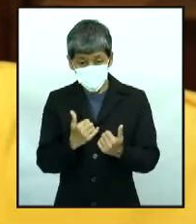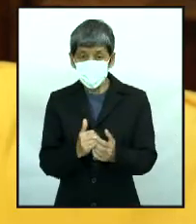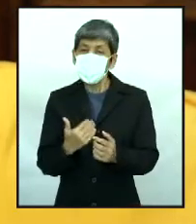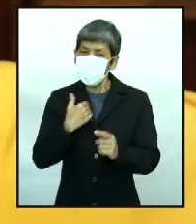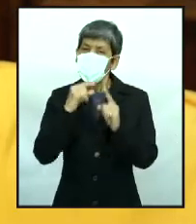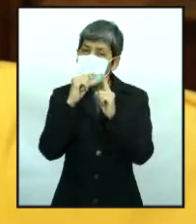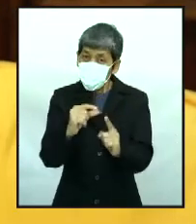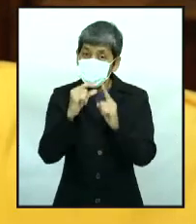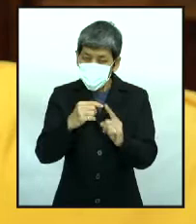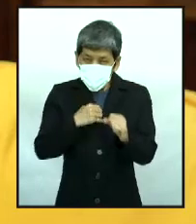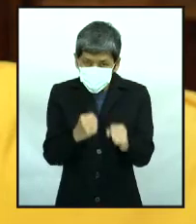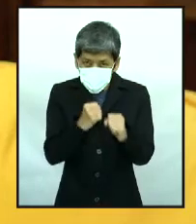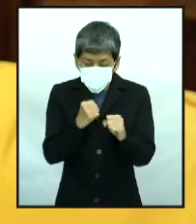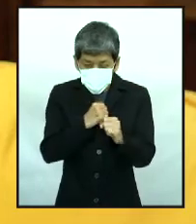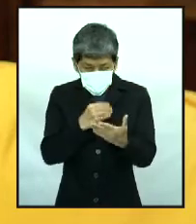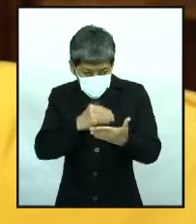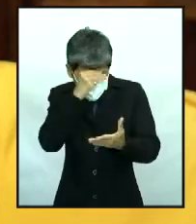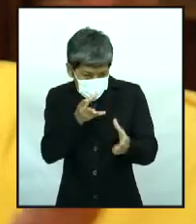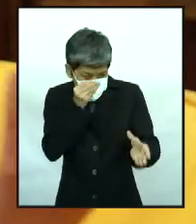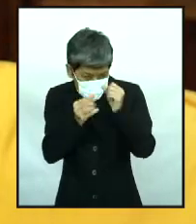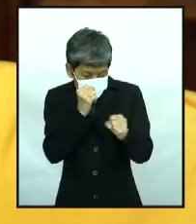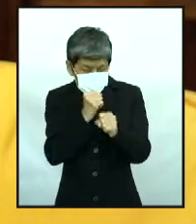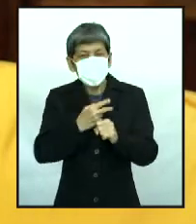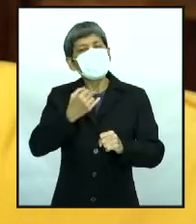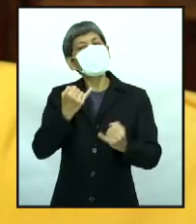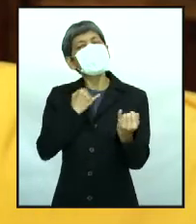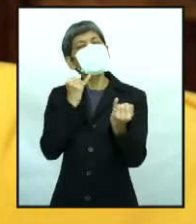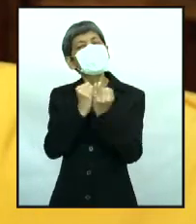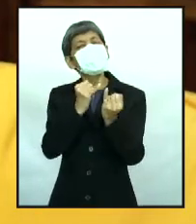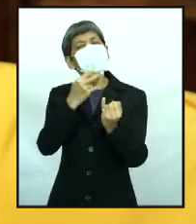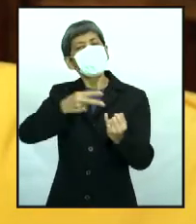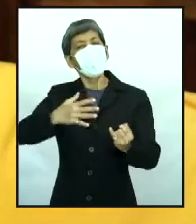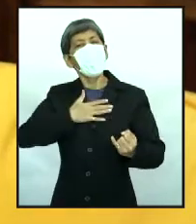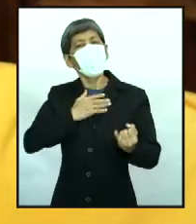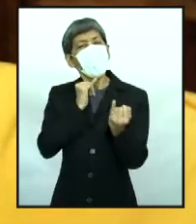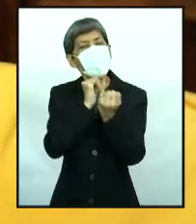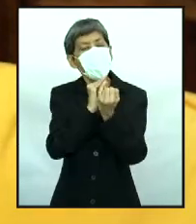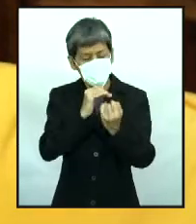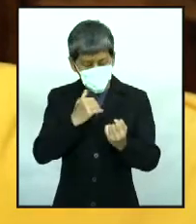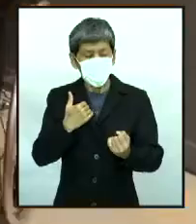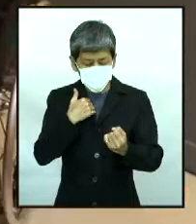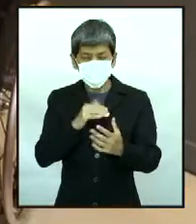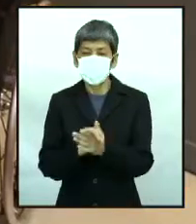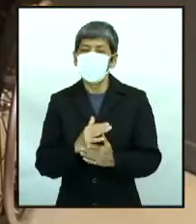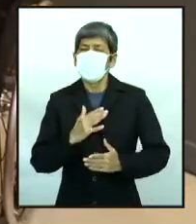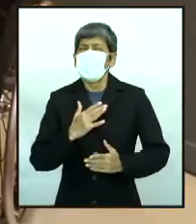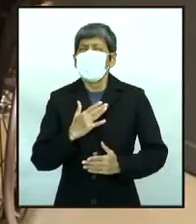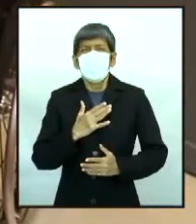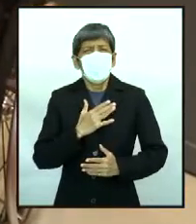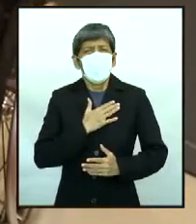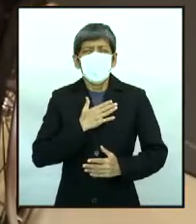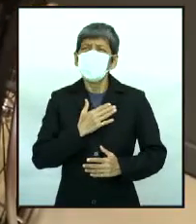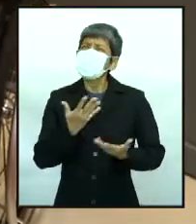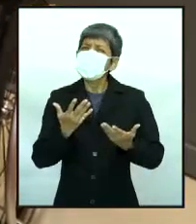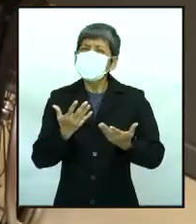างศัพท์บางคำที่พยายามคุณป้าจะเรียนเองเราก็จะติดภาษาของเราเองที่เราสื่อและบางครั้งเราจะเรีย